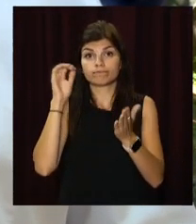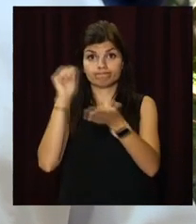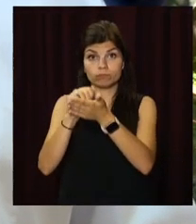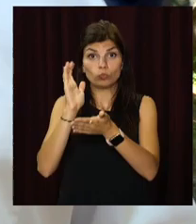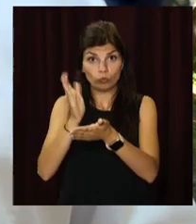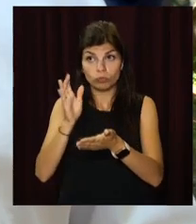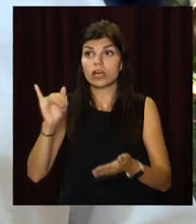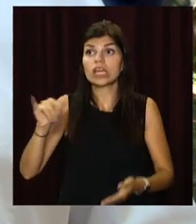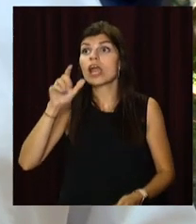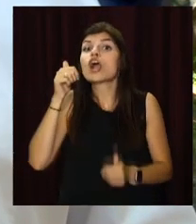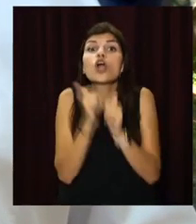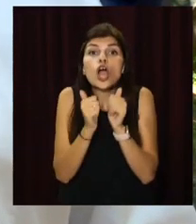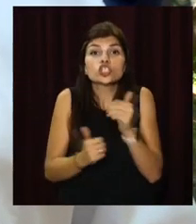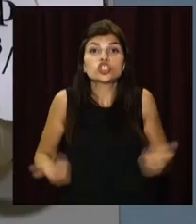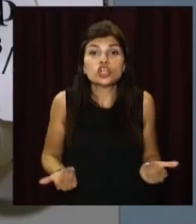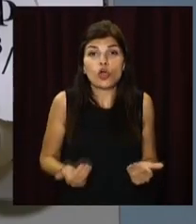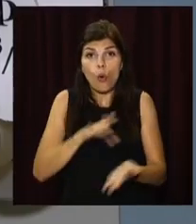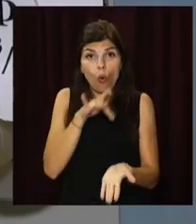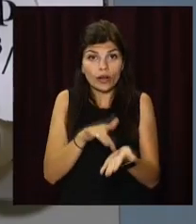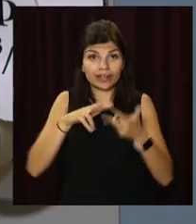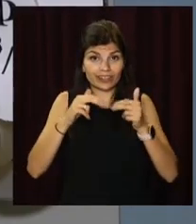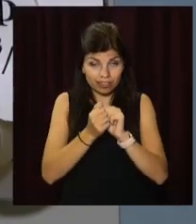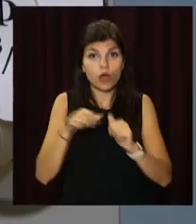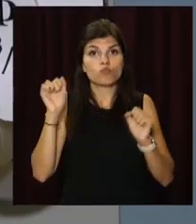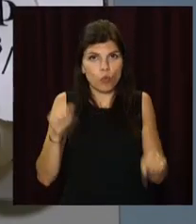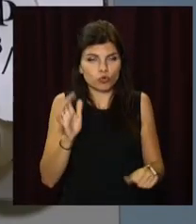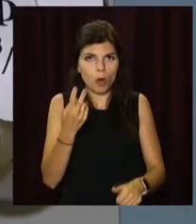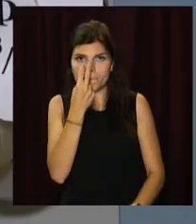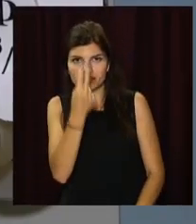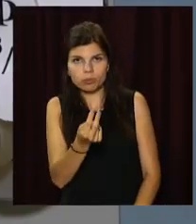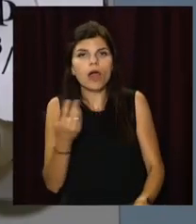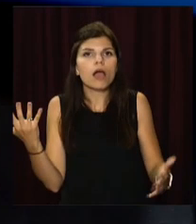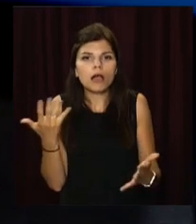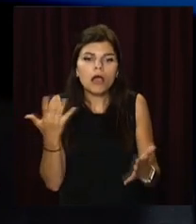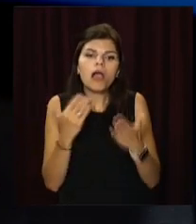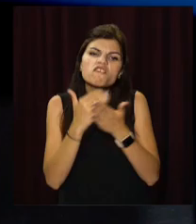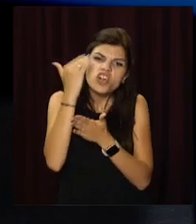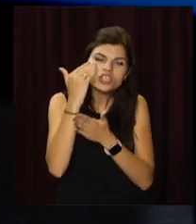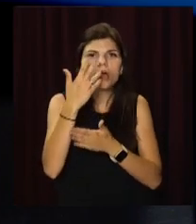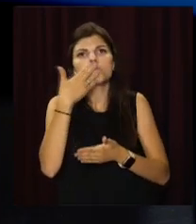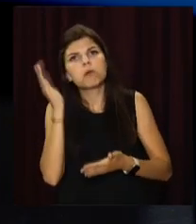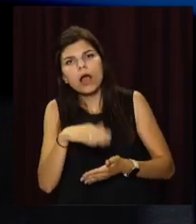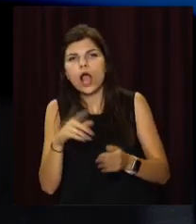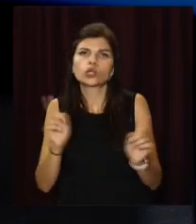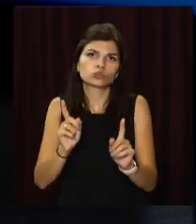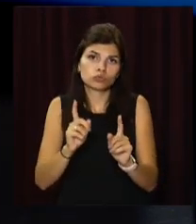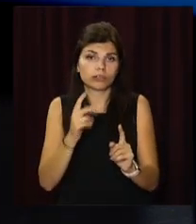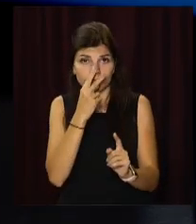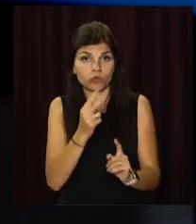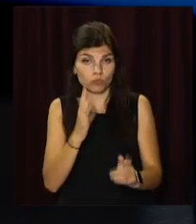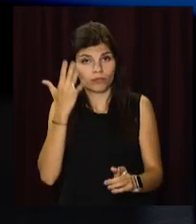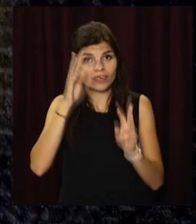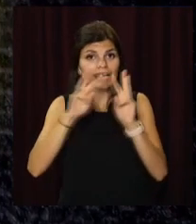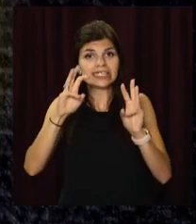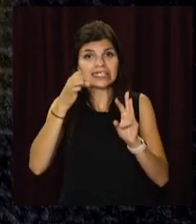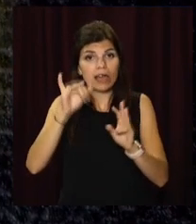перевищення, по яким параметрам. Зазначимо, екологічні пости не лише моніторитимуть якість повітря, вони відстежуватимуть поточний